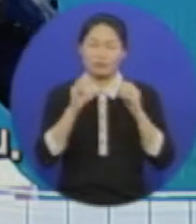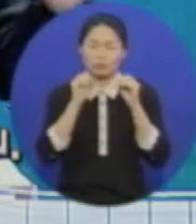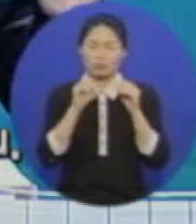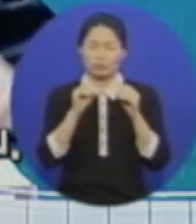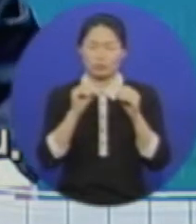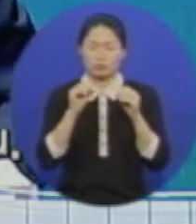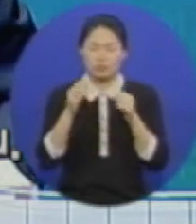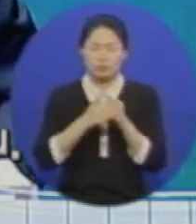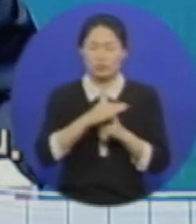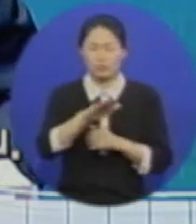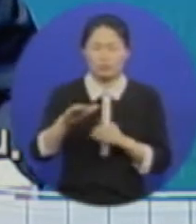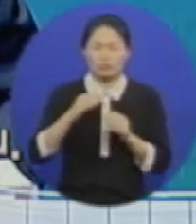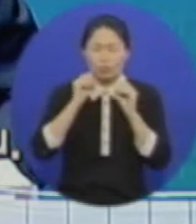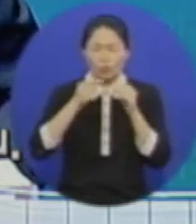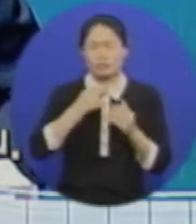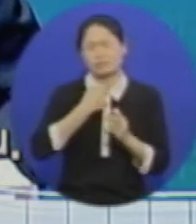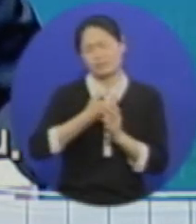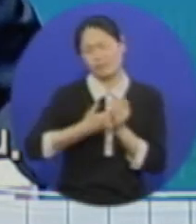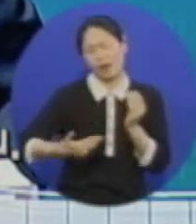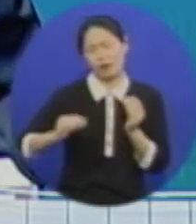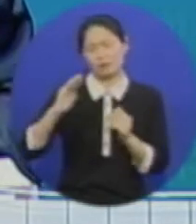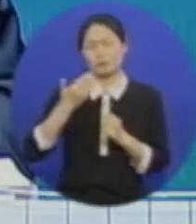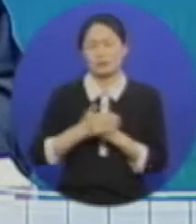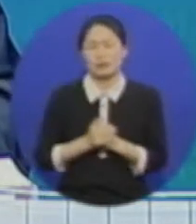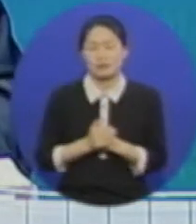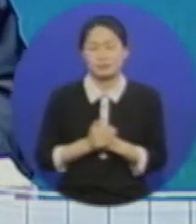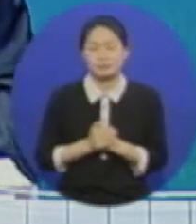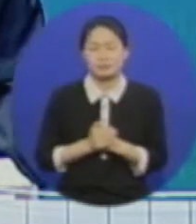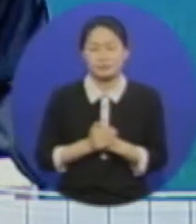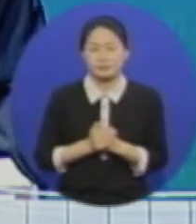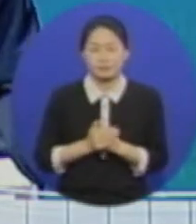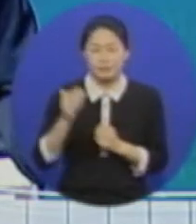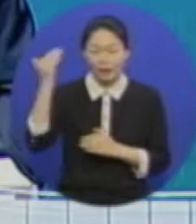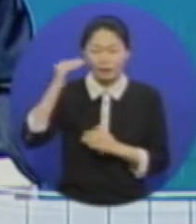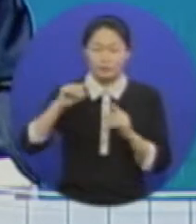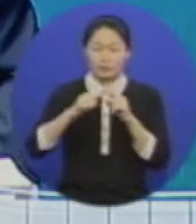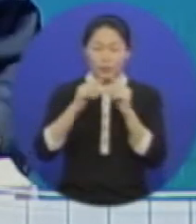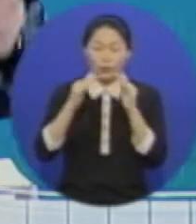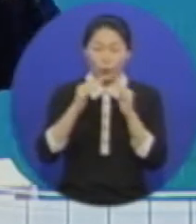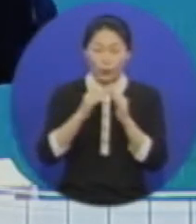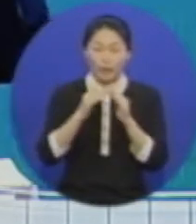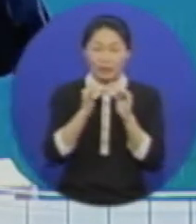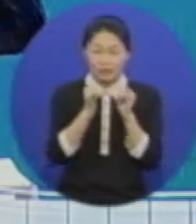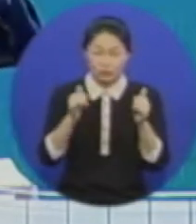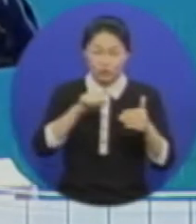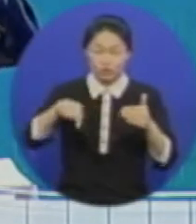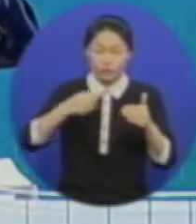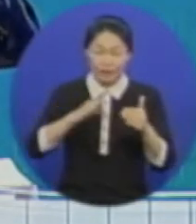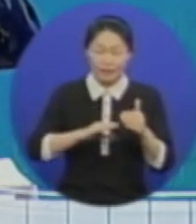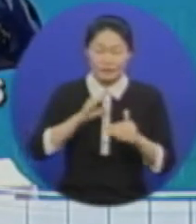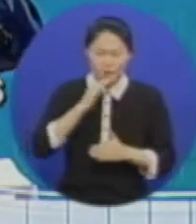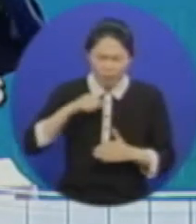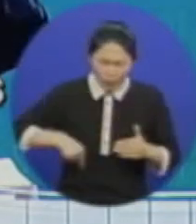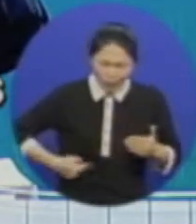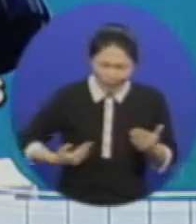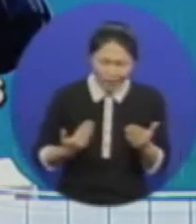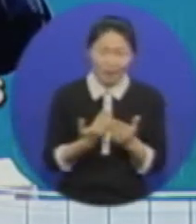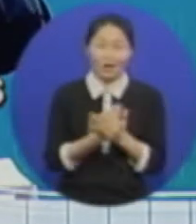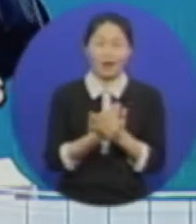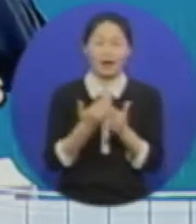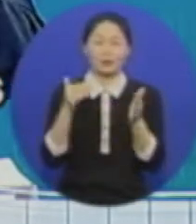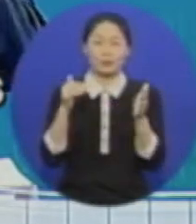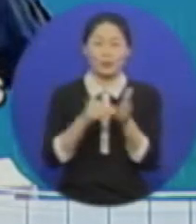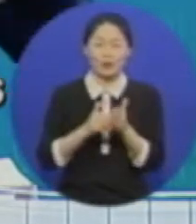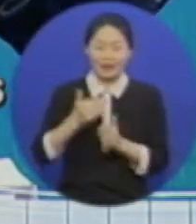요기다 상실되는 거예요 한국교회 교인들 중에 진짜 회개하고 정말